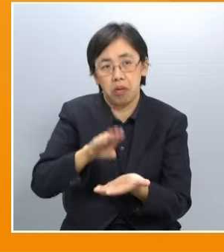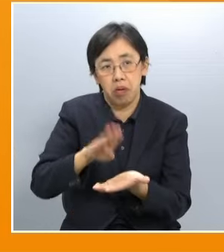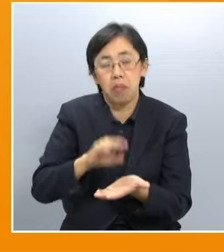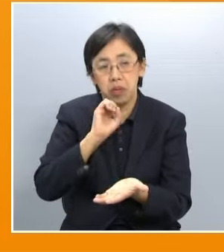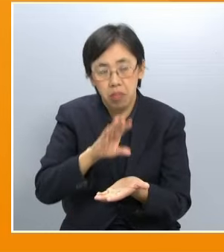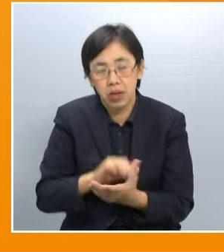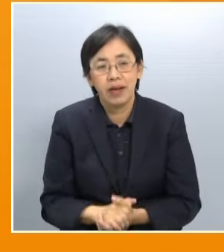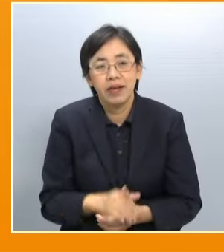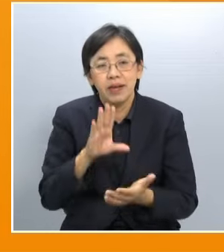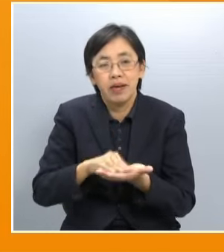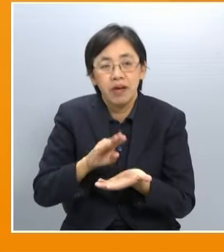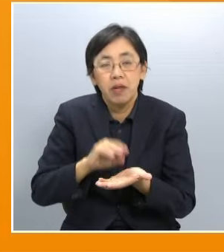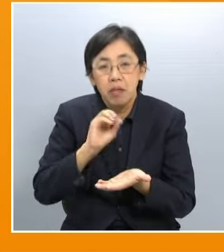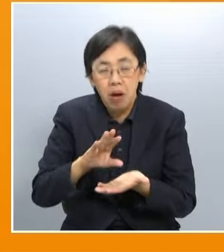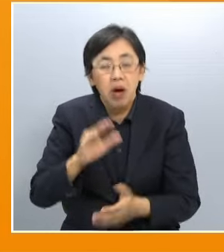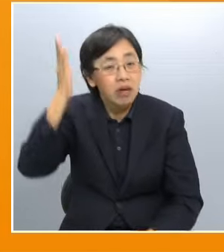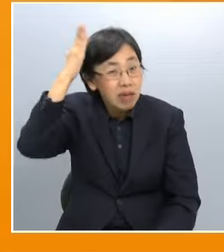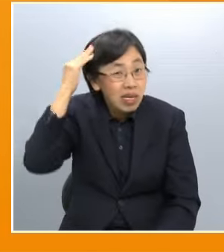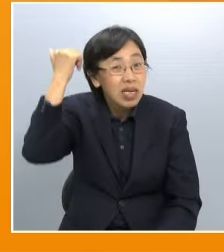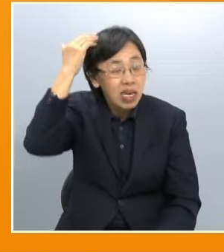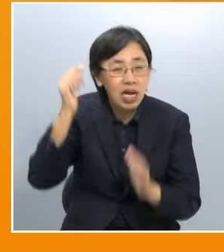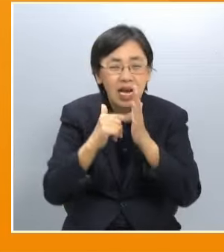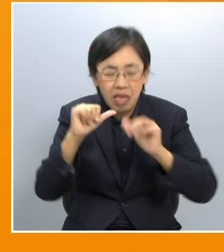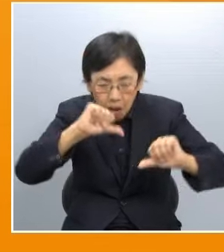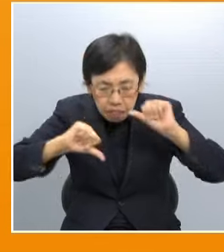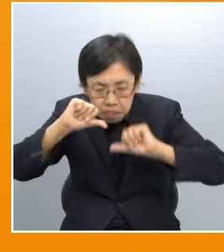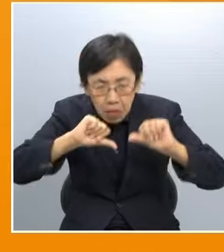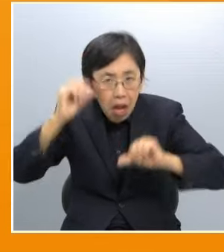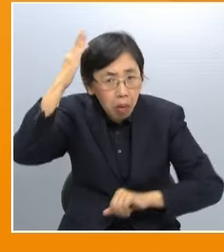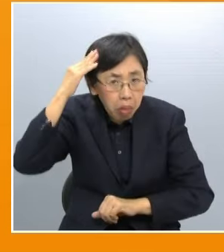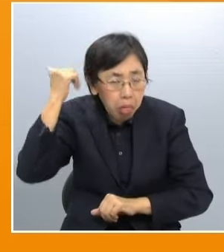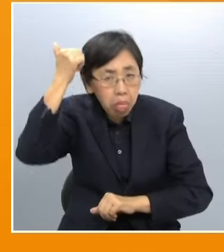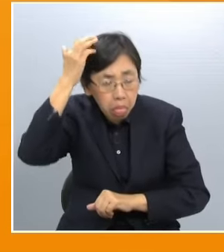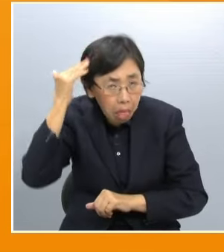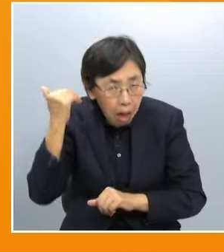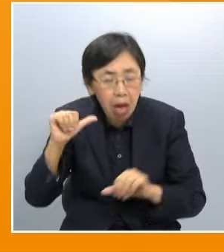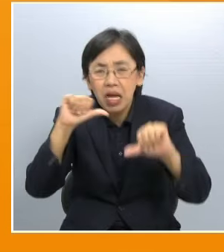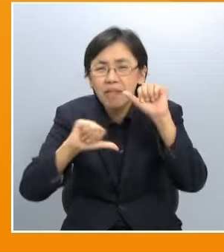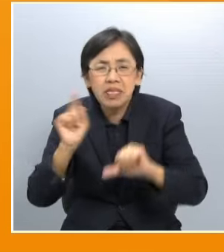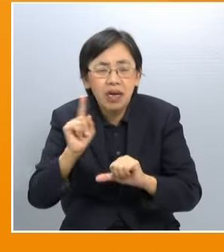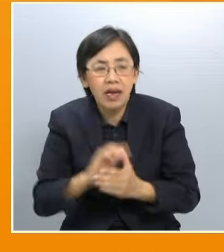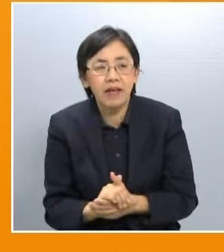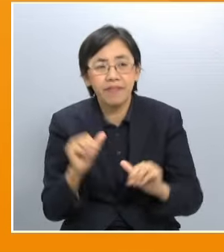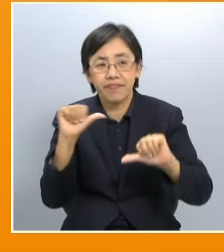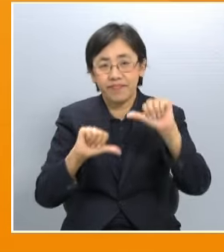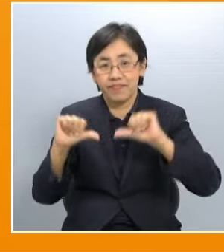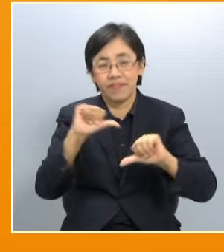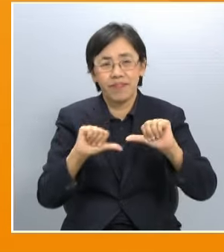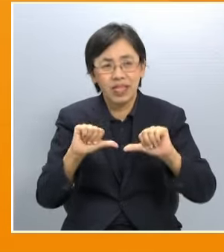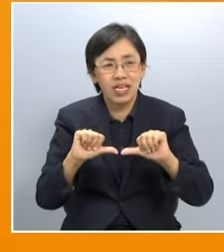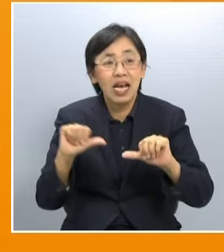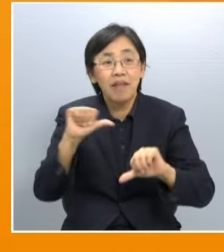ว่ามันมีกรณียาย้อมผมมีสารที่เขาเรียกว่าอะไรนะคือจะมี Permanent